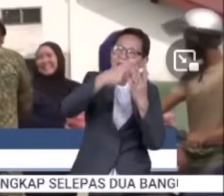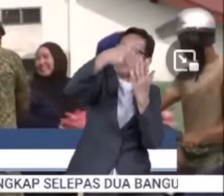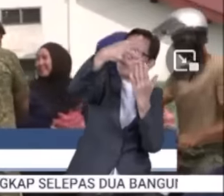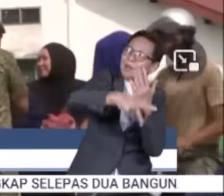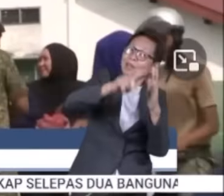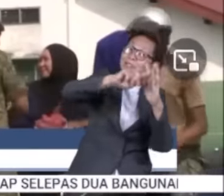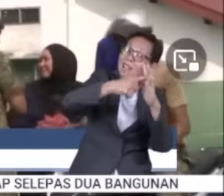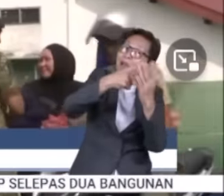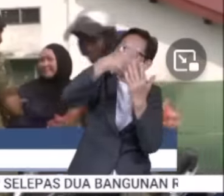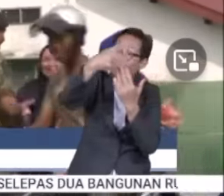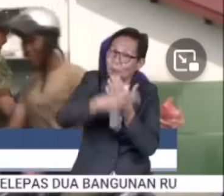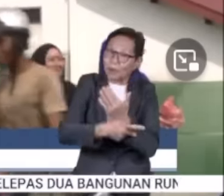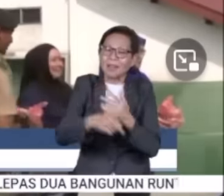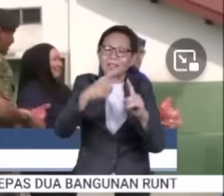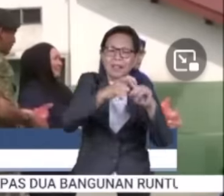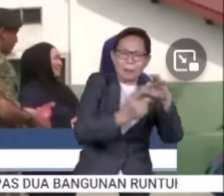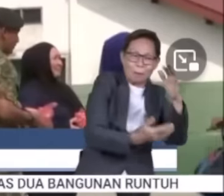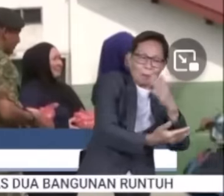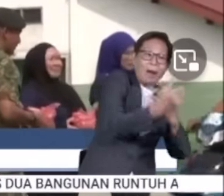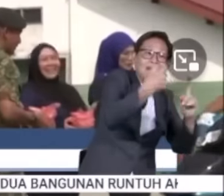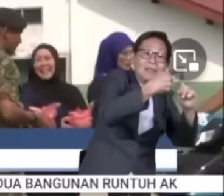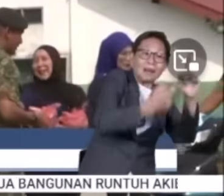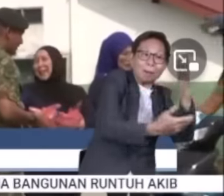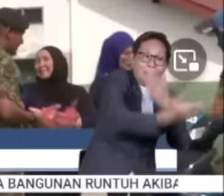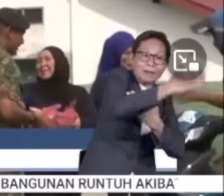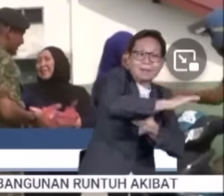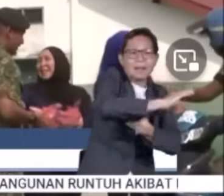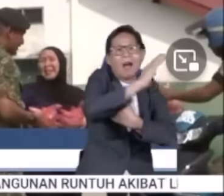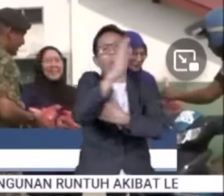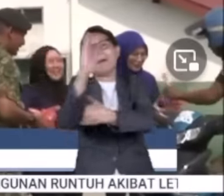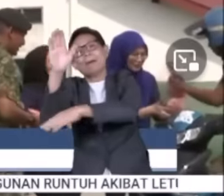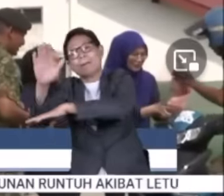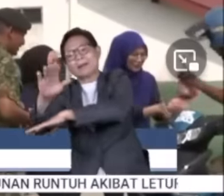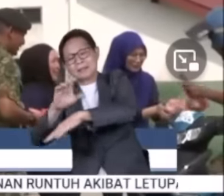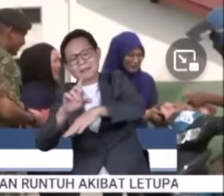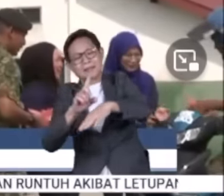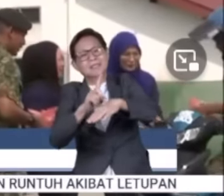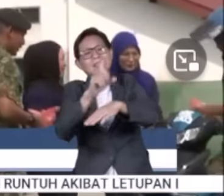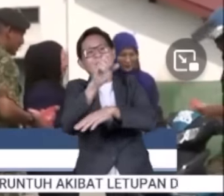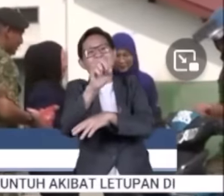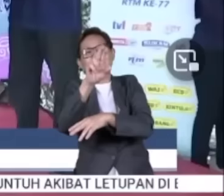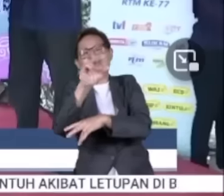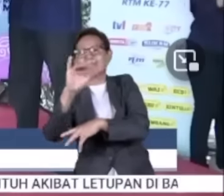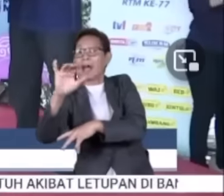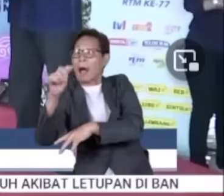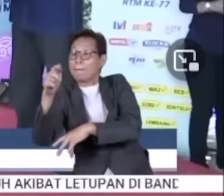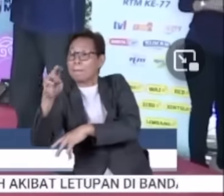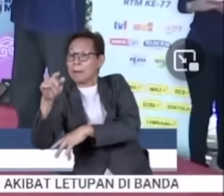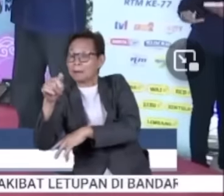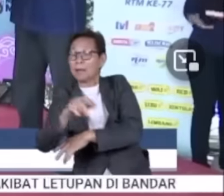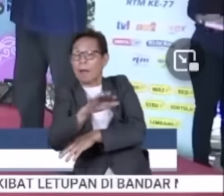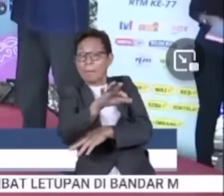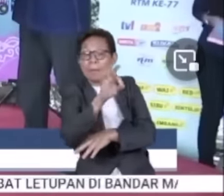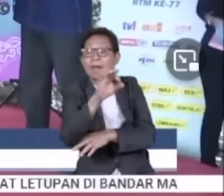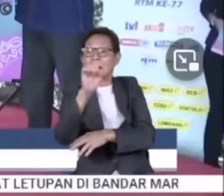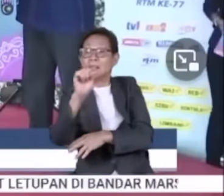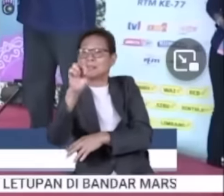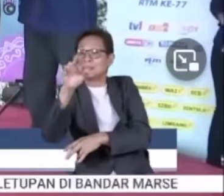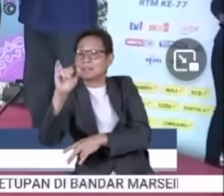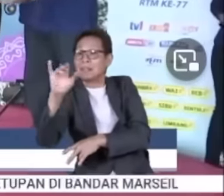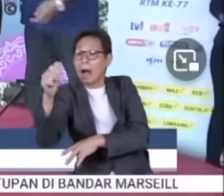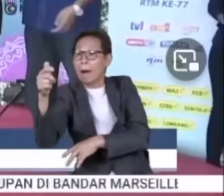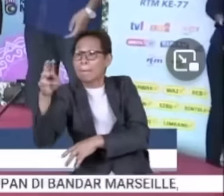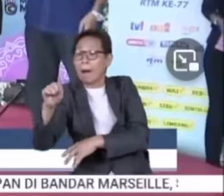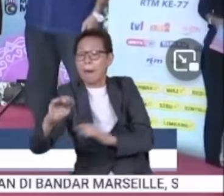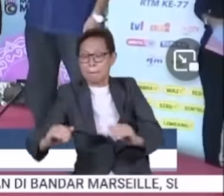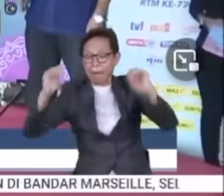program dari pagi sehinggalah petang di Sri Aman. Dan Sri Aman ini dipilih untuk kita peringkat